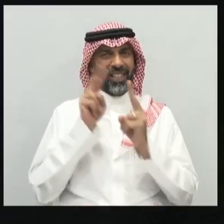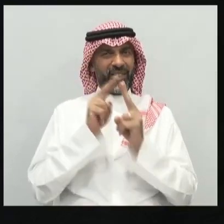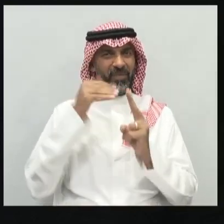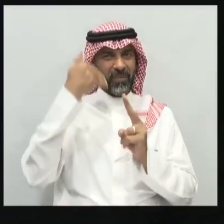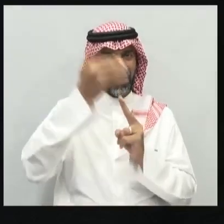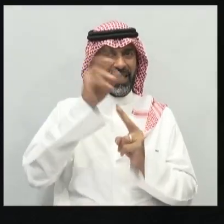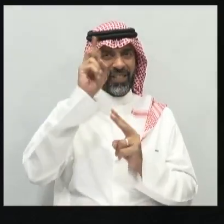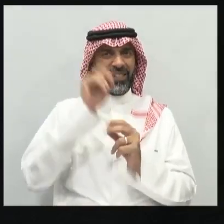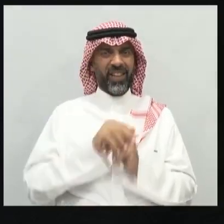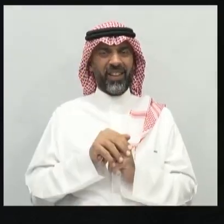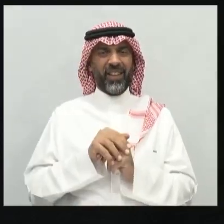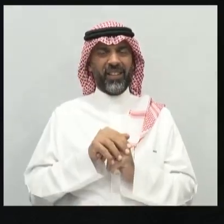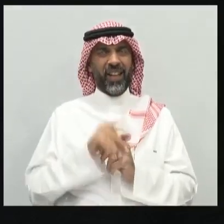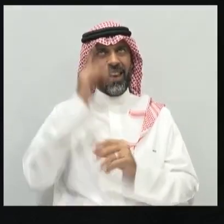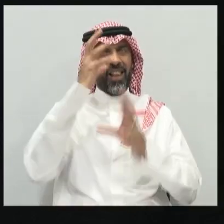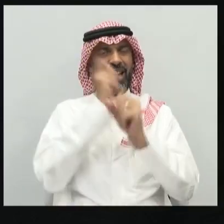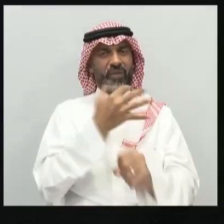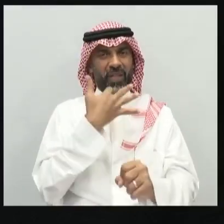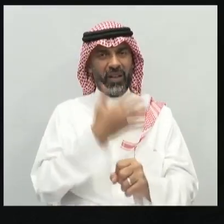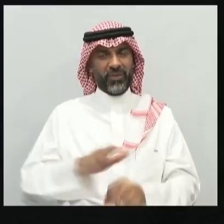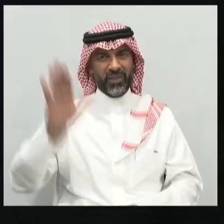قادم باذن الله استودعكم الله الذي لا تضيع ودائعه في امان الله